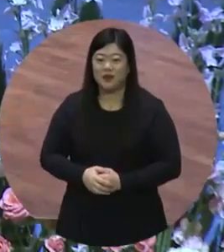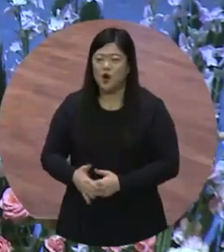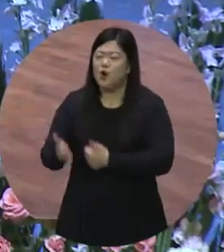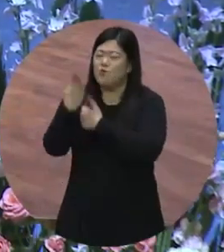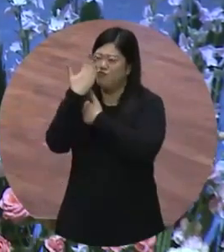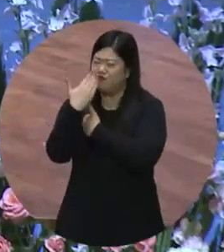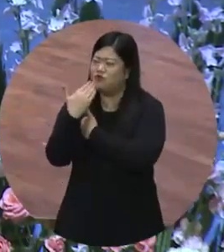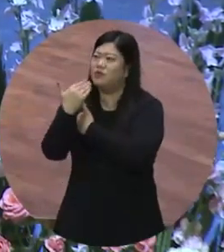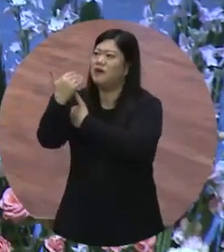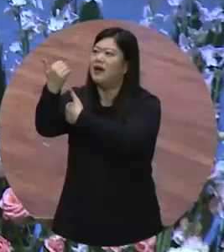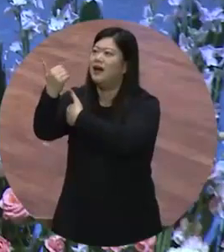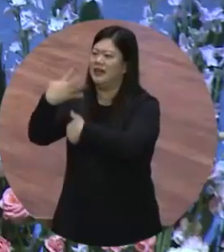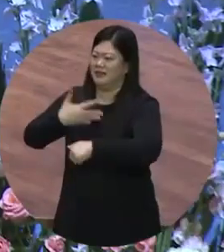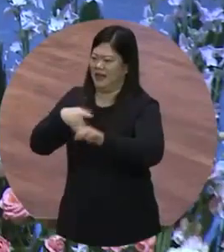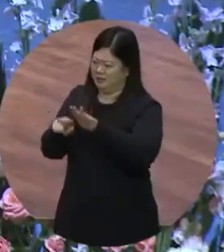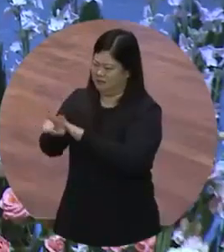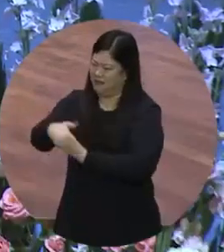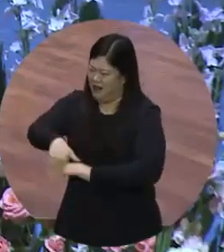부름받아 나선 이 몸이요.